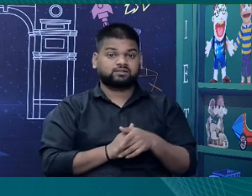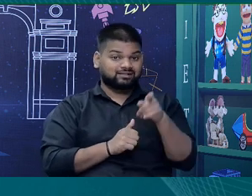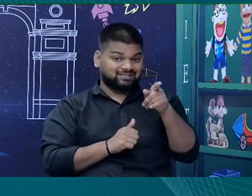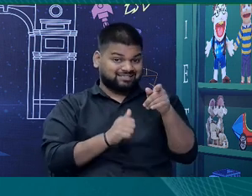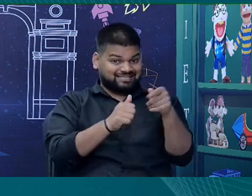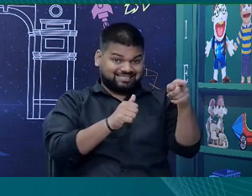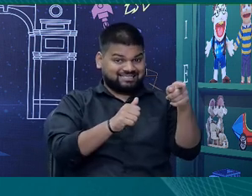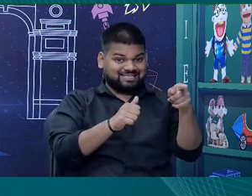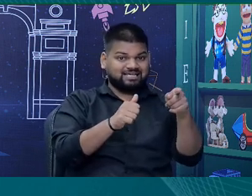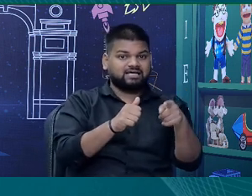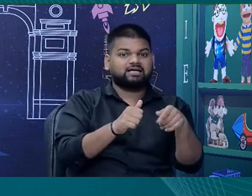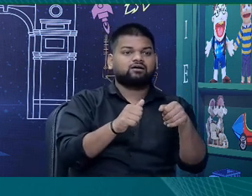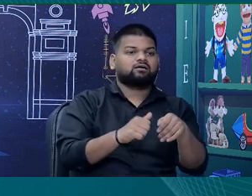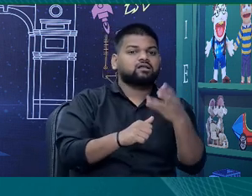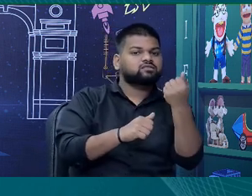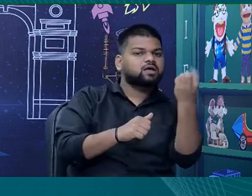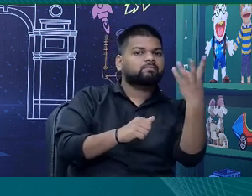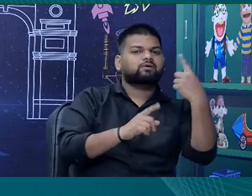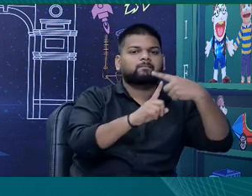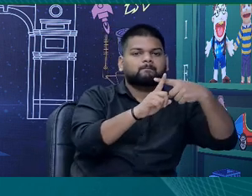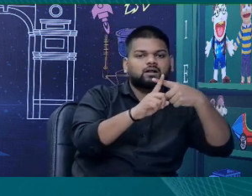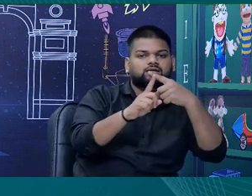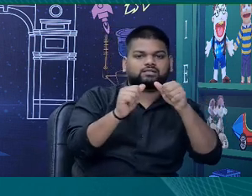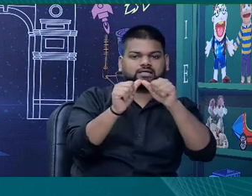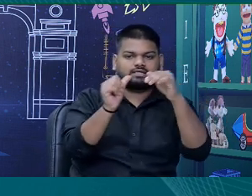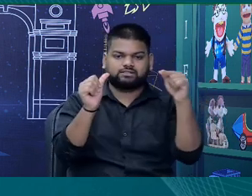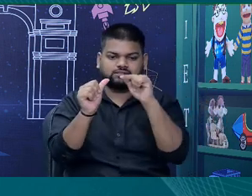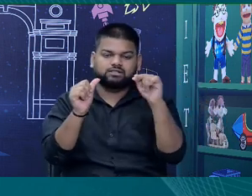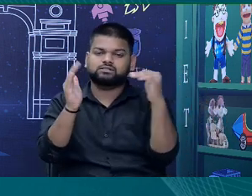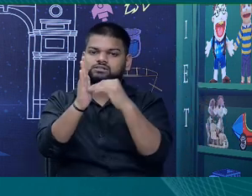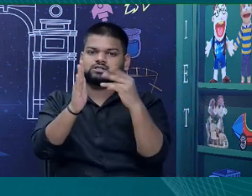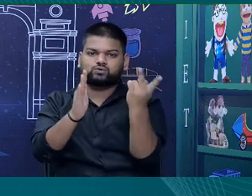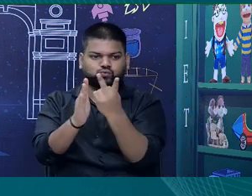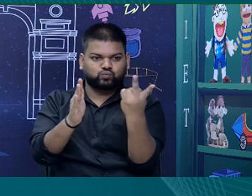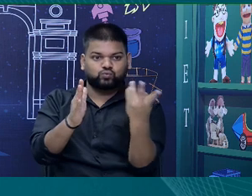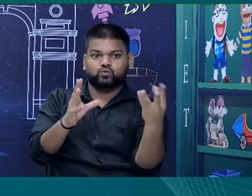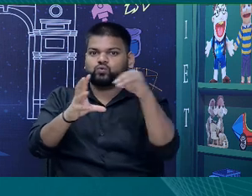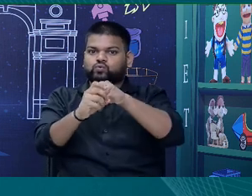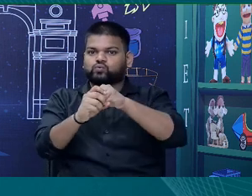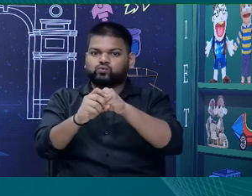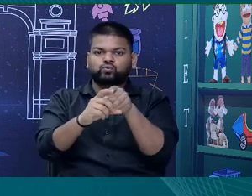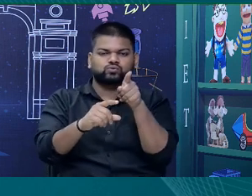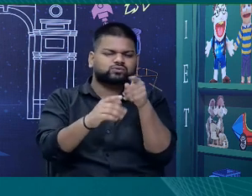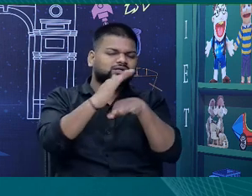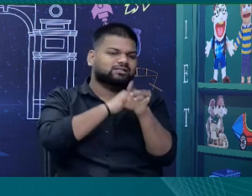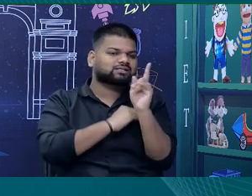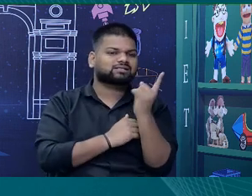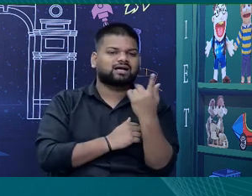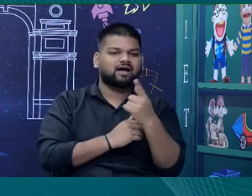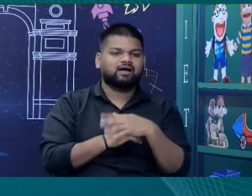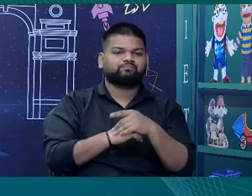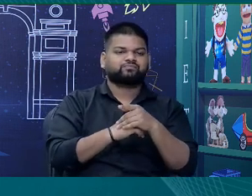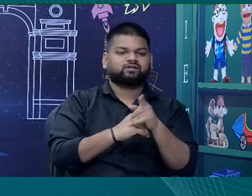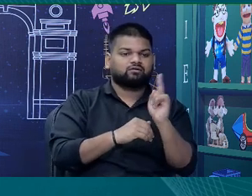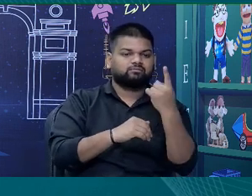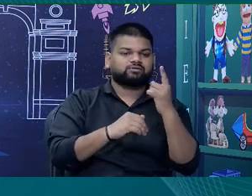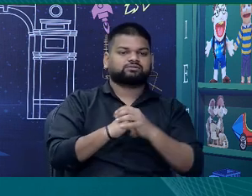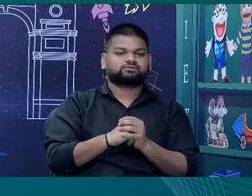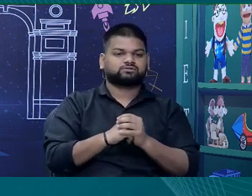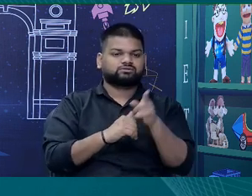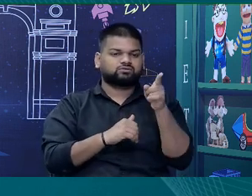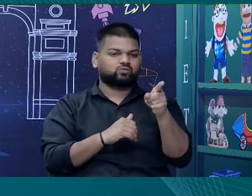यानी एक ऐसा अलजेब्राइक एक्सप्रेशन जिसमें एक या एक से ज्यादा टर्म्स ए रहे हो एक छोटा सा मिसकनसेप्शन पॉलिनोमीयल